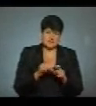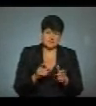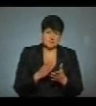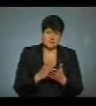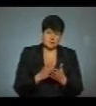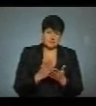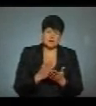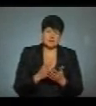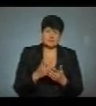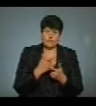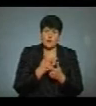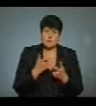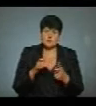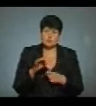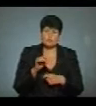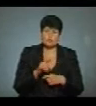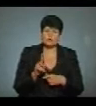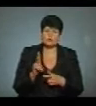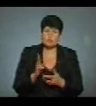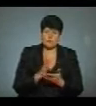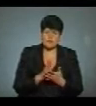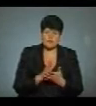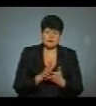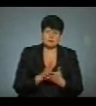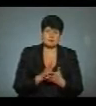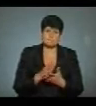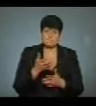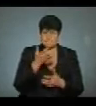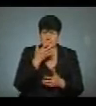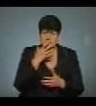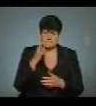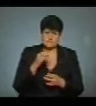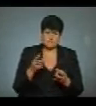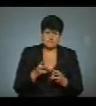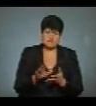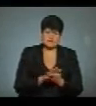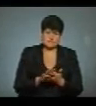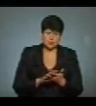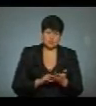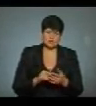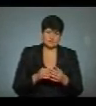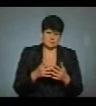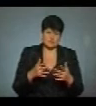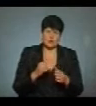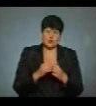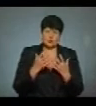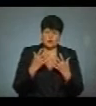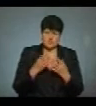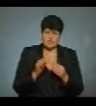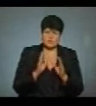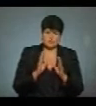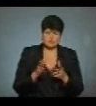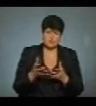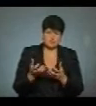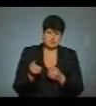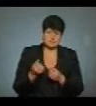наявності. Інформацію про тих, хто має в наявності маски, всі необхідні дезінфікуючі засоби, щодня буде оперативно отримувати